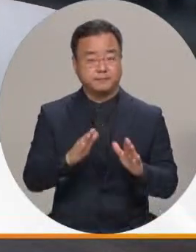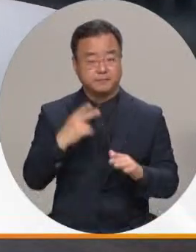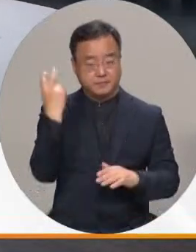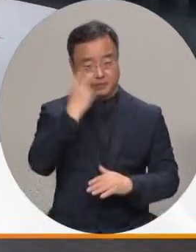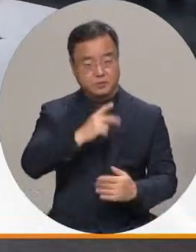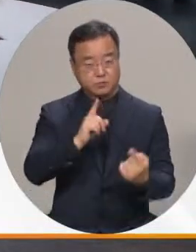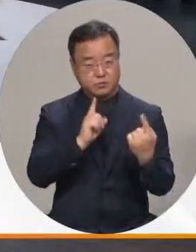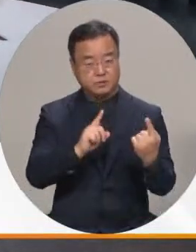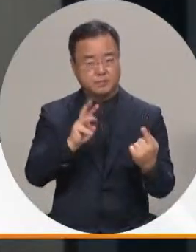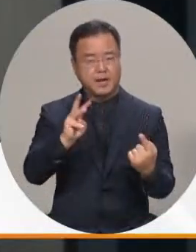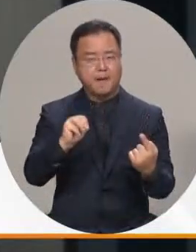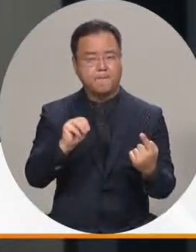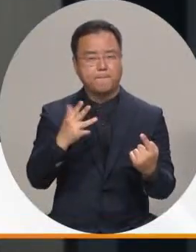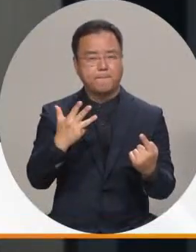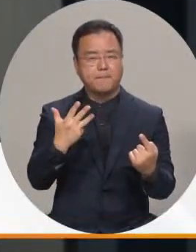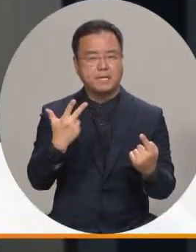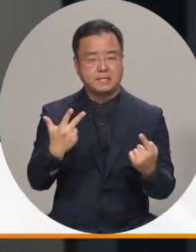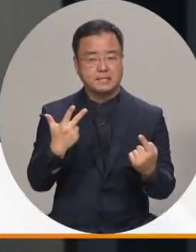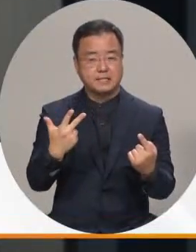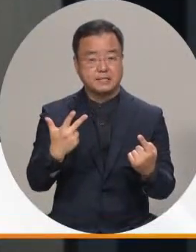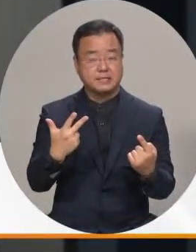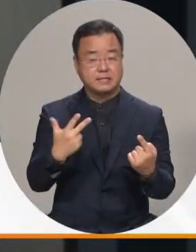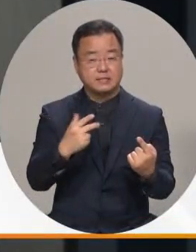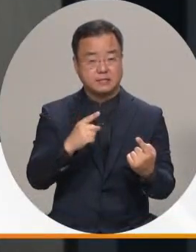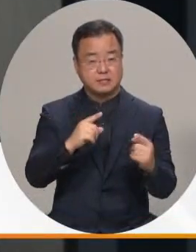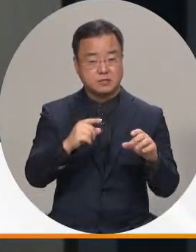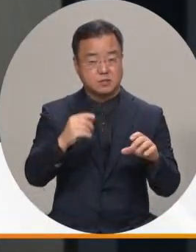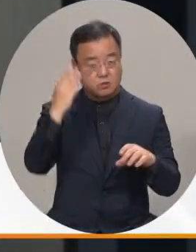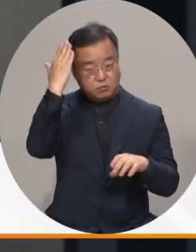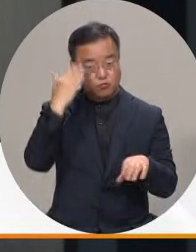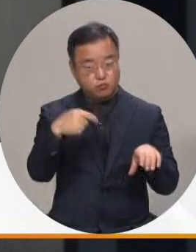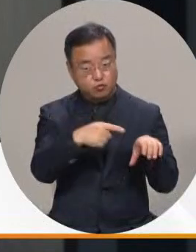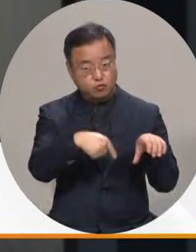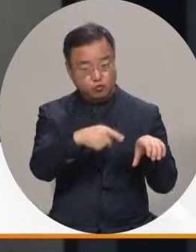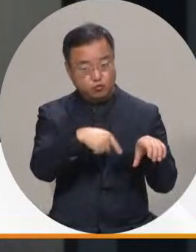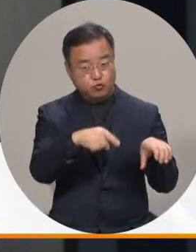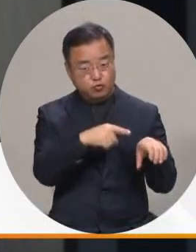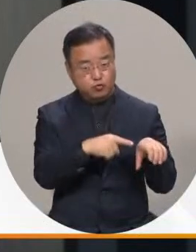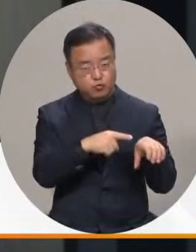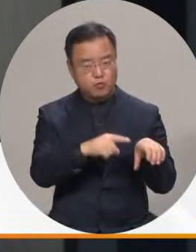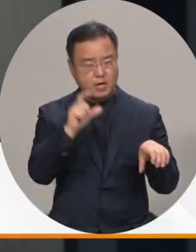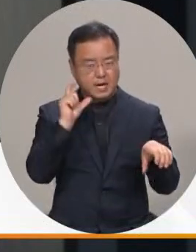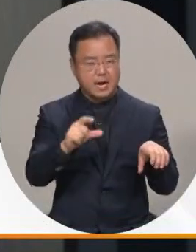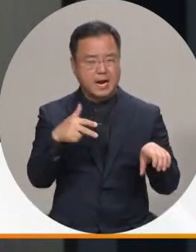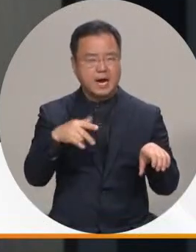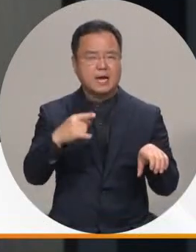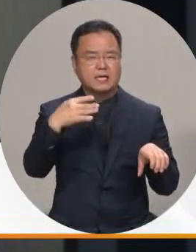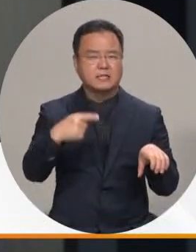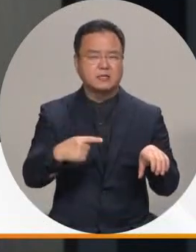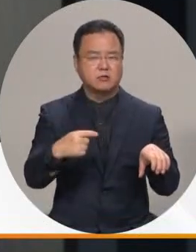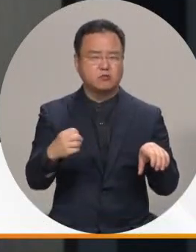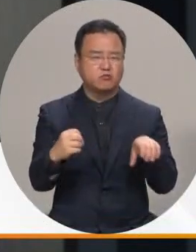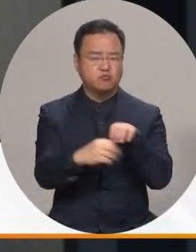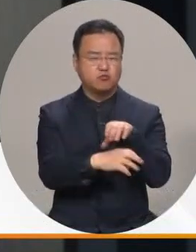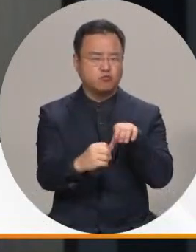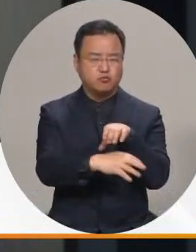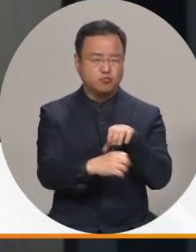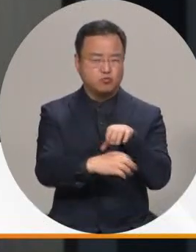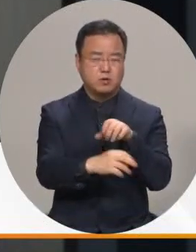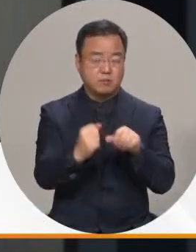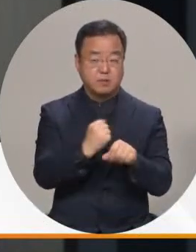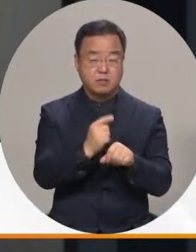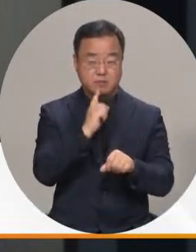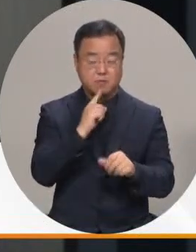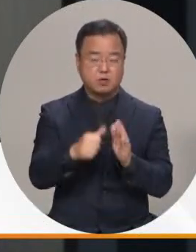대상이었던 m87 은하 중심 초대 질량 블랙홀은 또 강한 제를 뿜는 것으로 잘 알려진 유명한 블랙홀 이니다